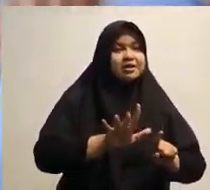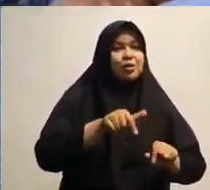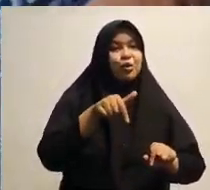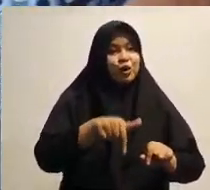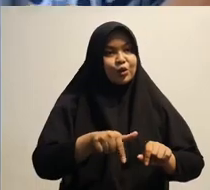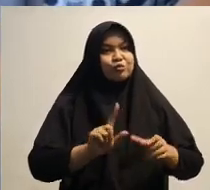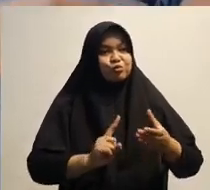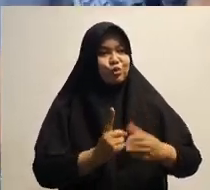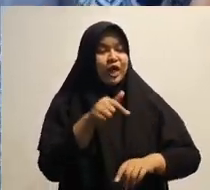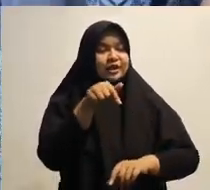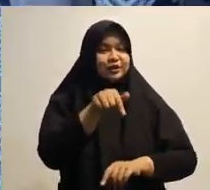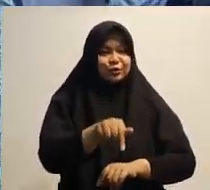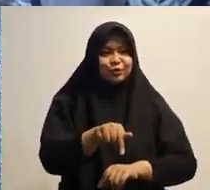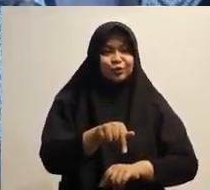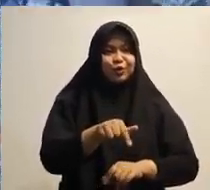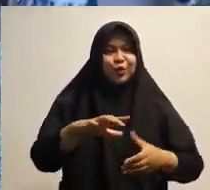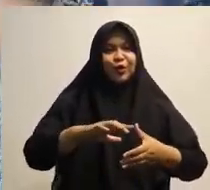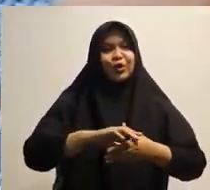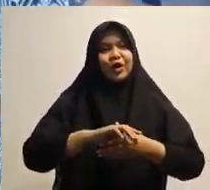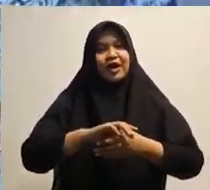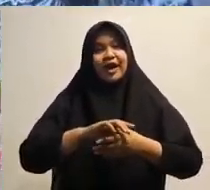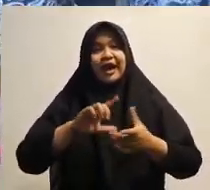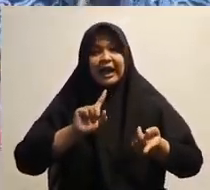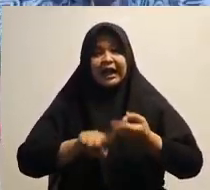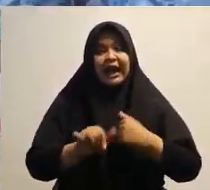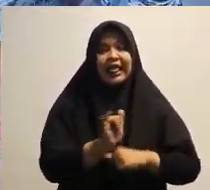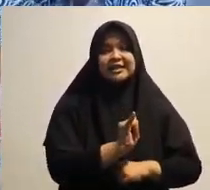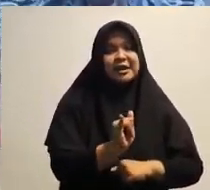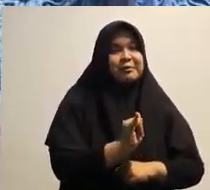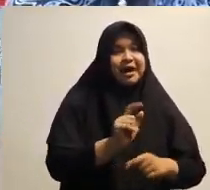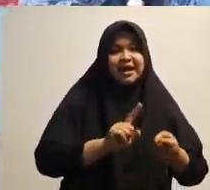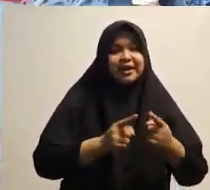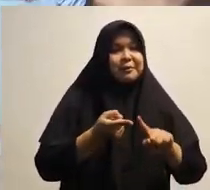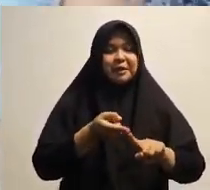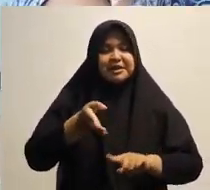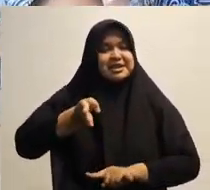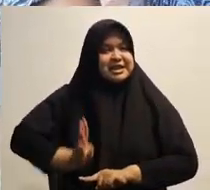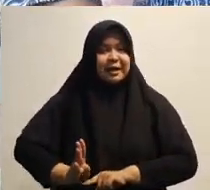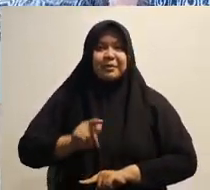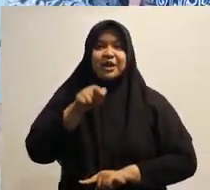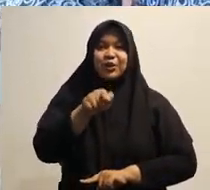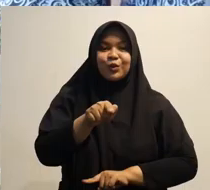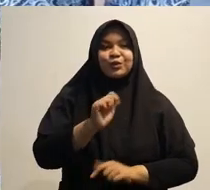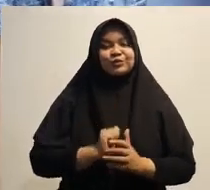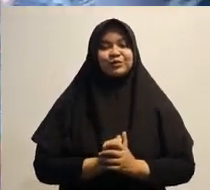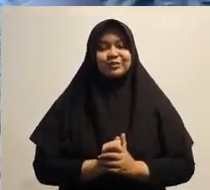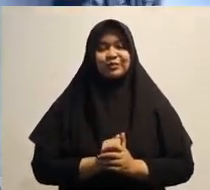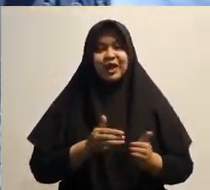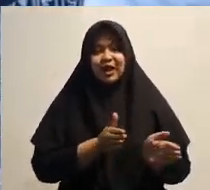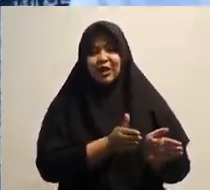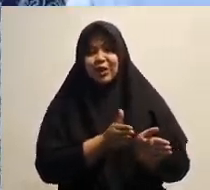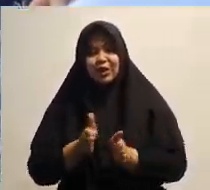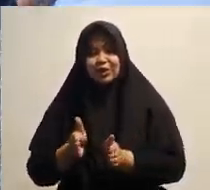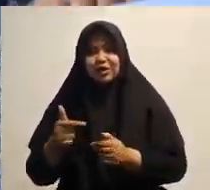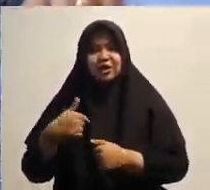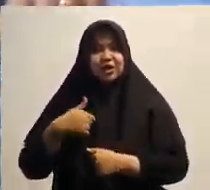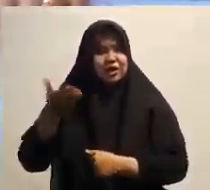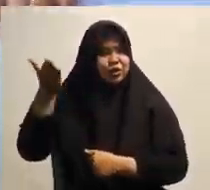2015 Mbak, itu Dian itu kenal sama teman-teman karena diundang dari sigap itu.